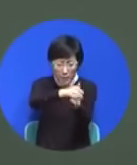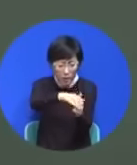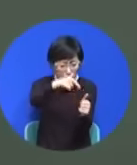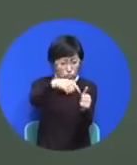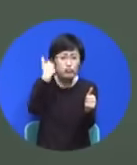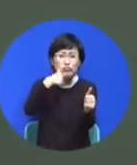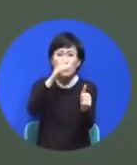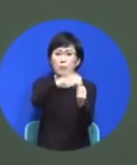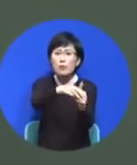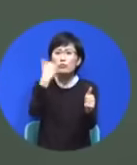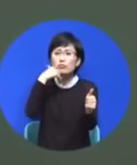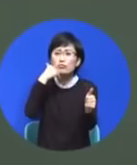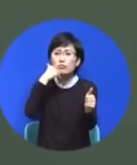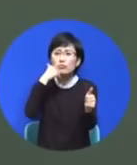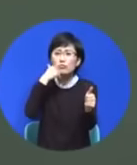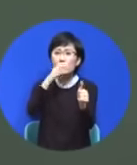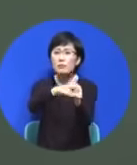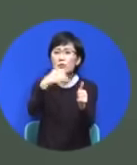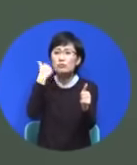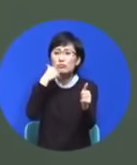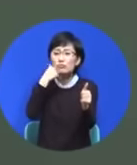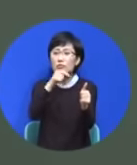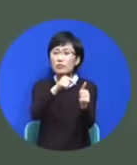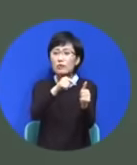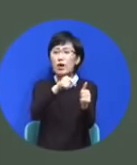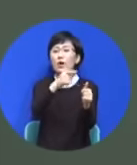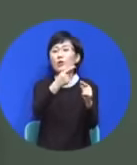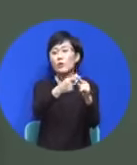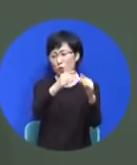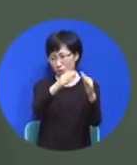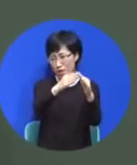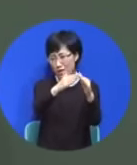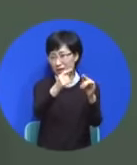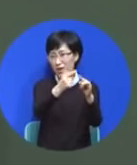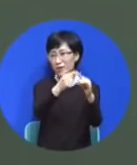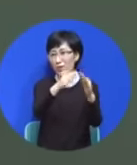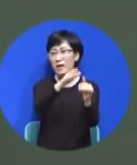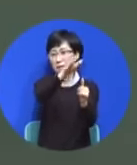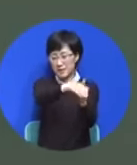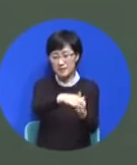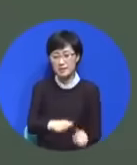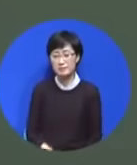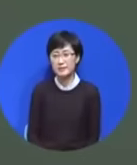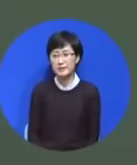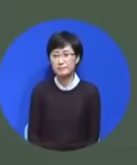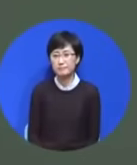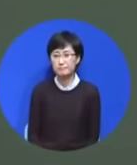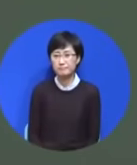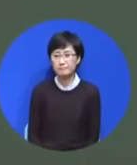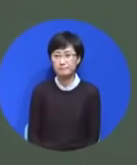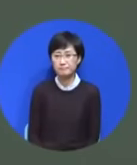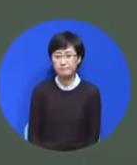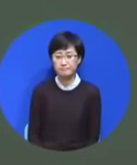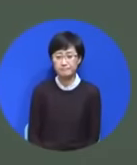겁니다 어습니까 맡긴 거요